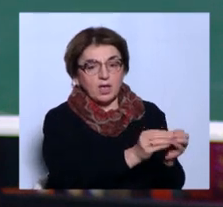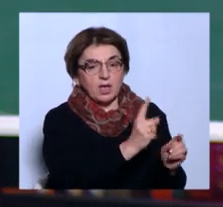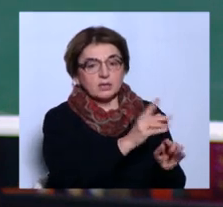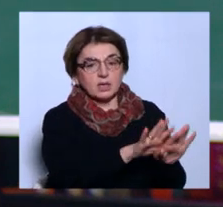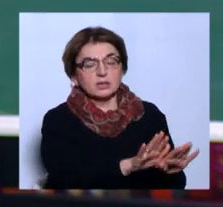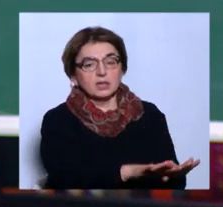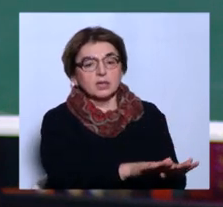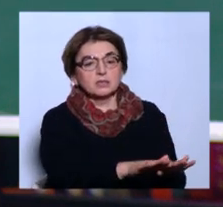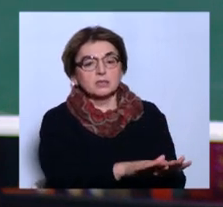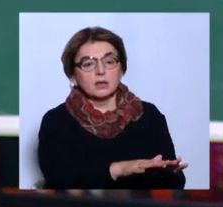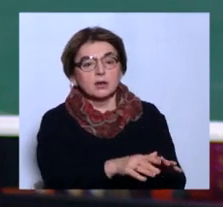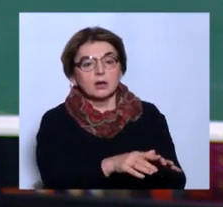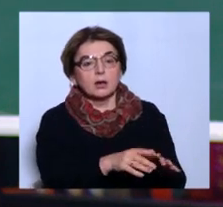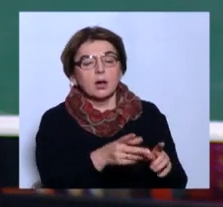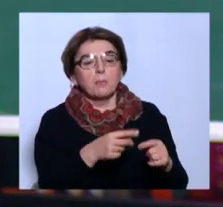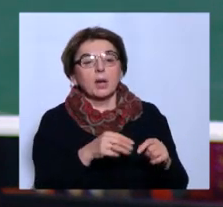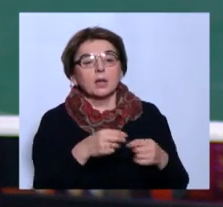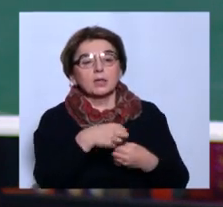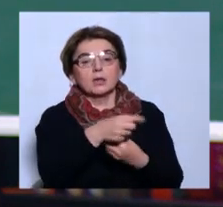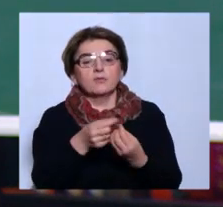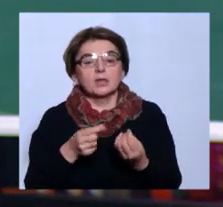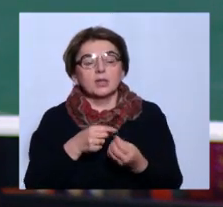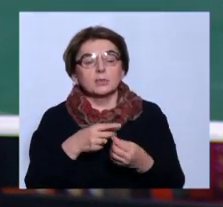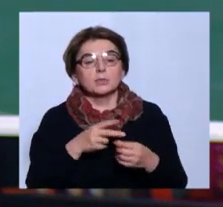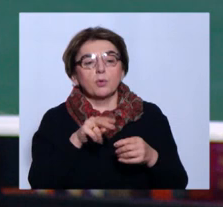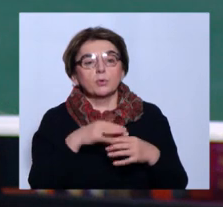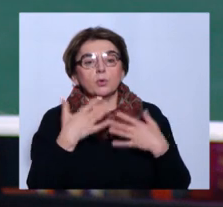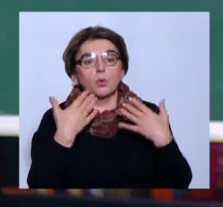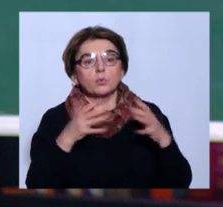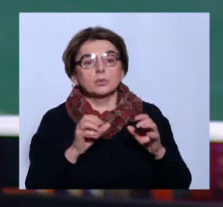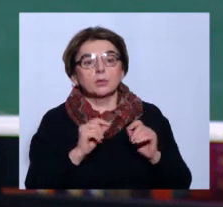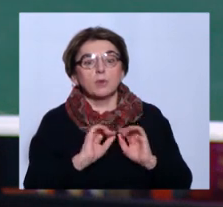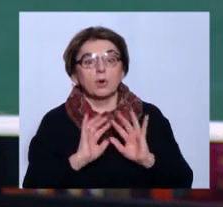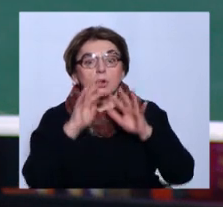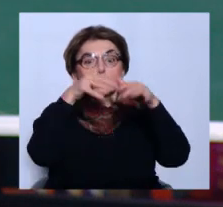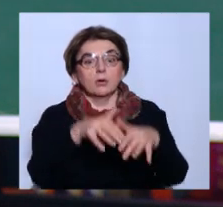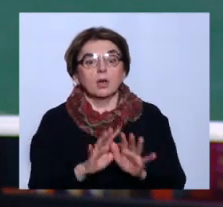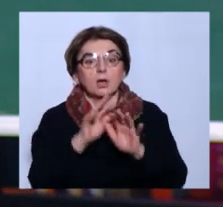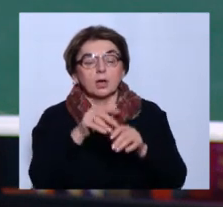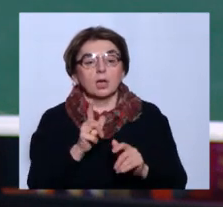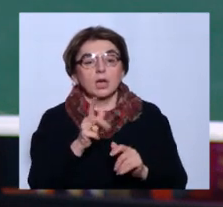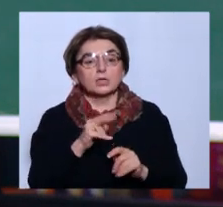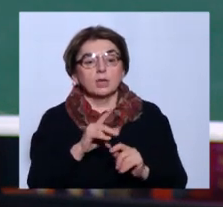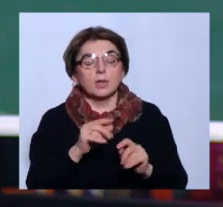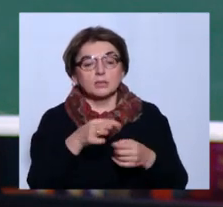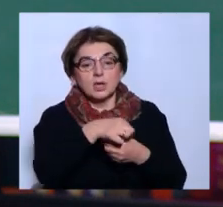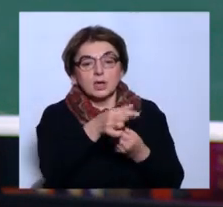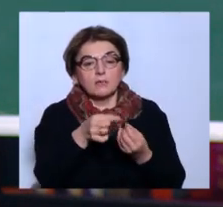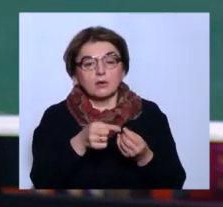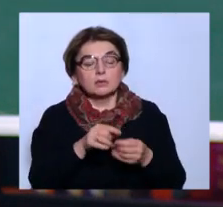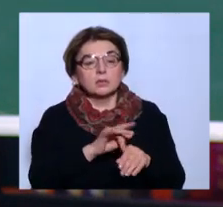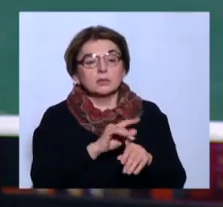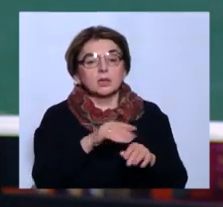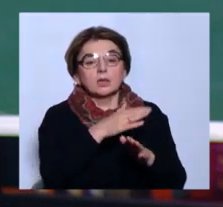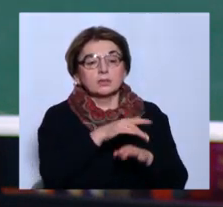ადგილზე, მაგრამ აი ნავად გვირილების პოპულაცია გვაქვს დაუშვათ და უცბად გადმოხეთქა კაშხალმა, ხო? და ეს გვირილების პოპულაცია